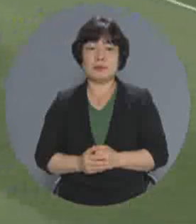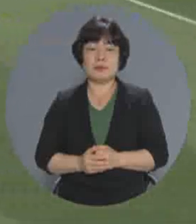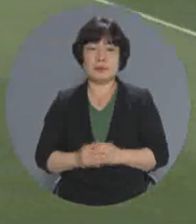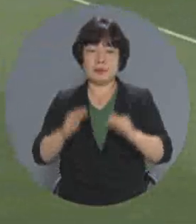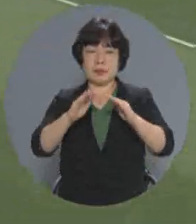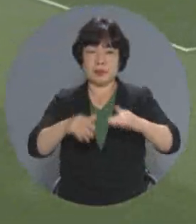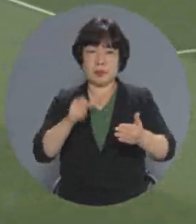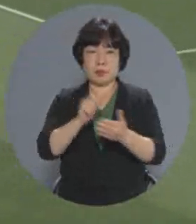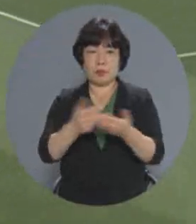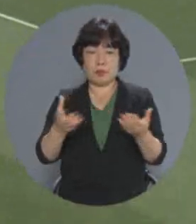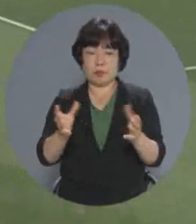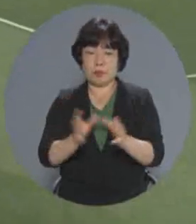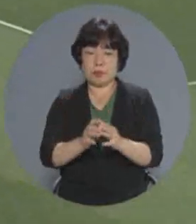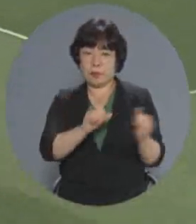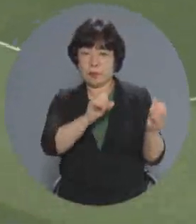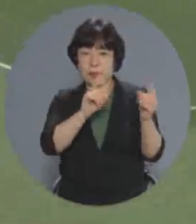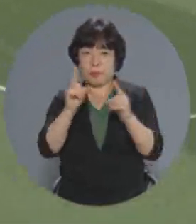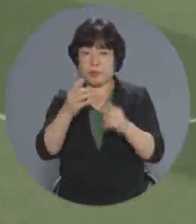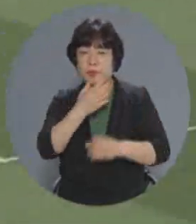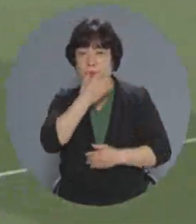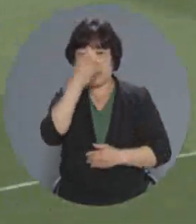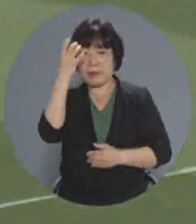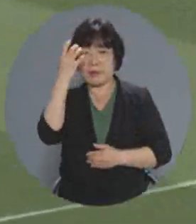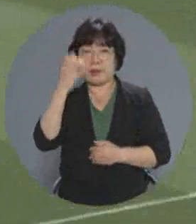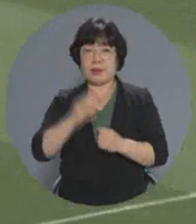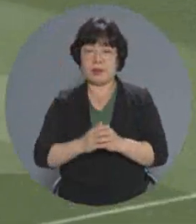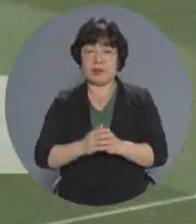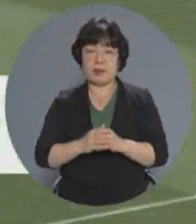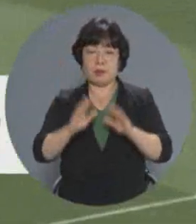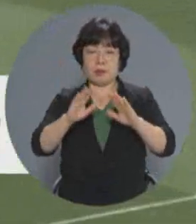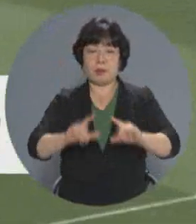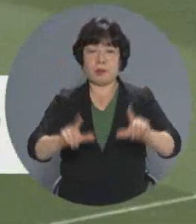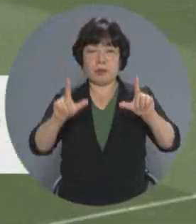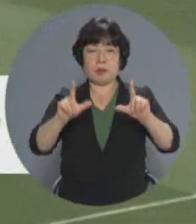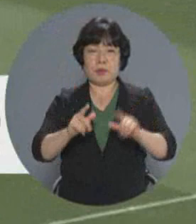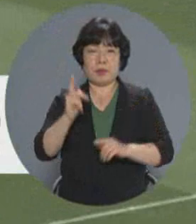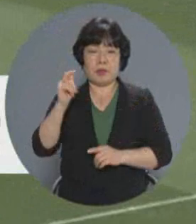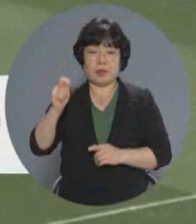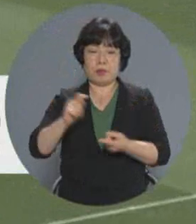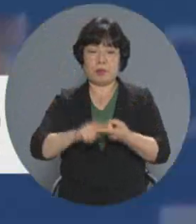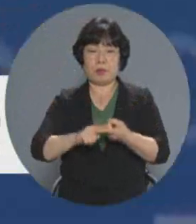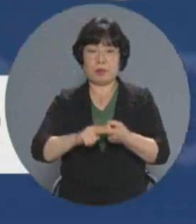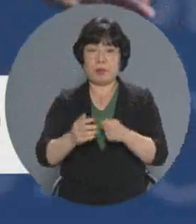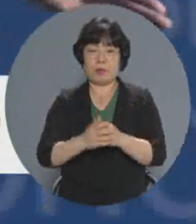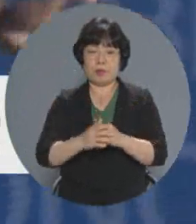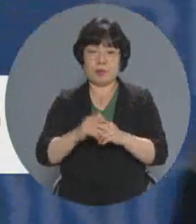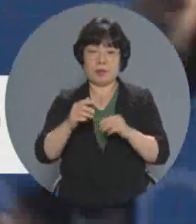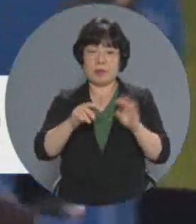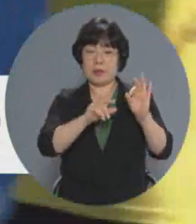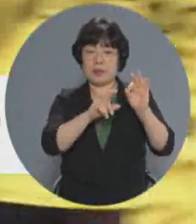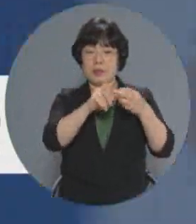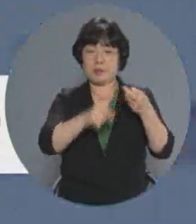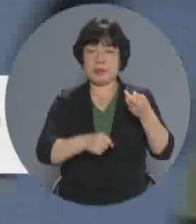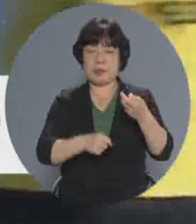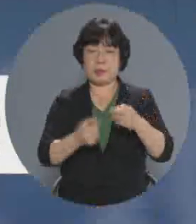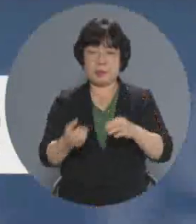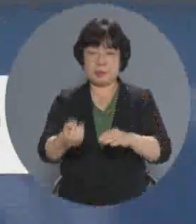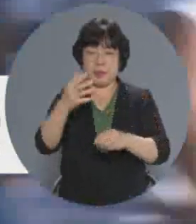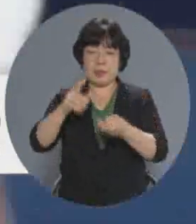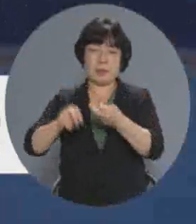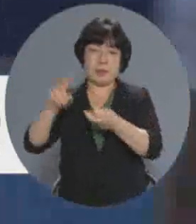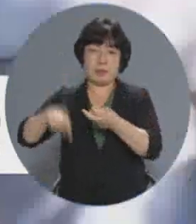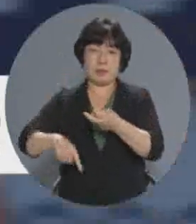선 남들의 1g 가 부활을 꿈꾸고 있습니다 3 남은 올 시즌 k 리그 툴 입에서 13승 13 무 숲에